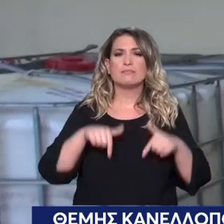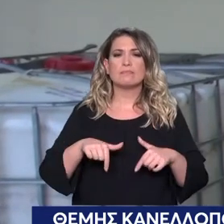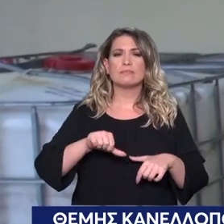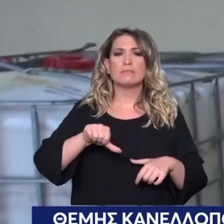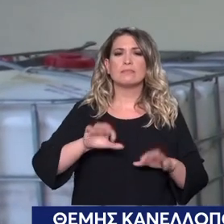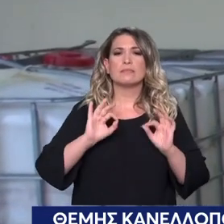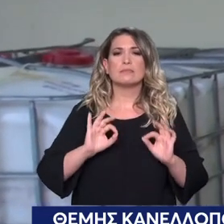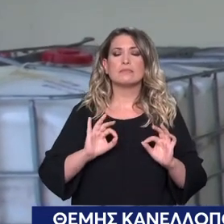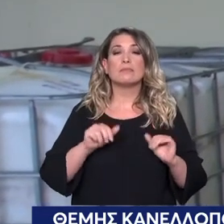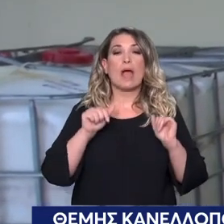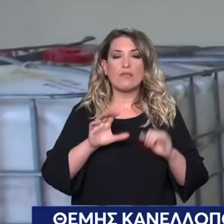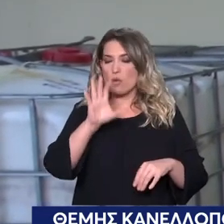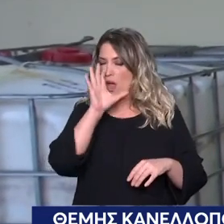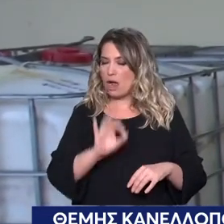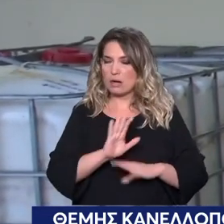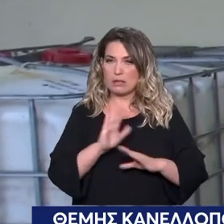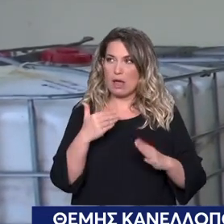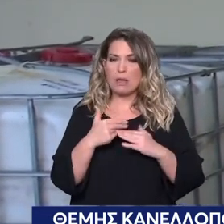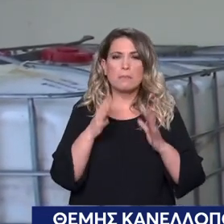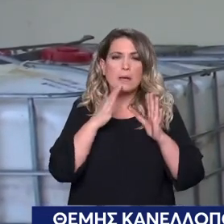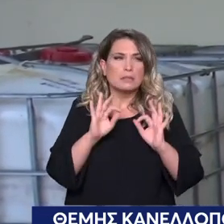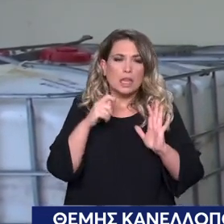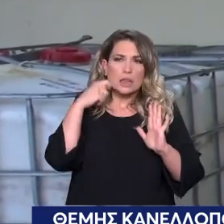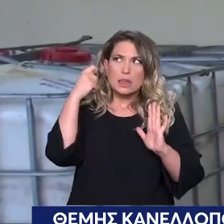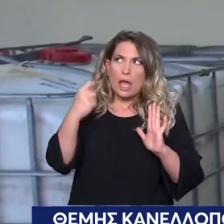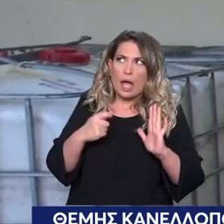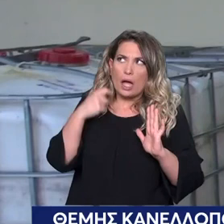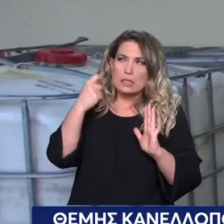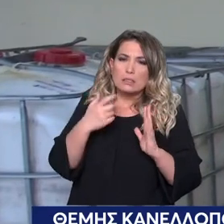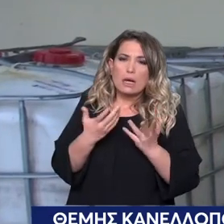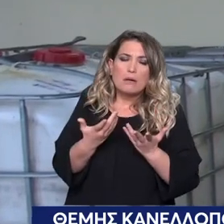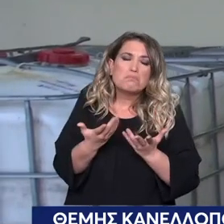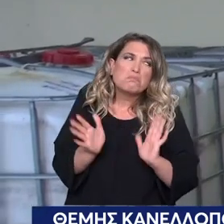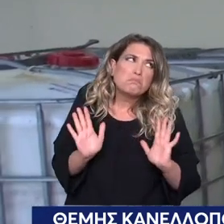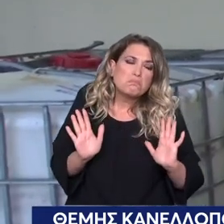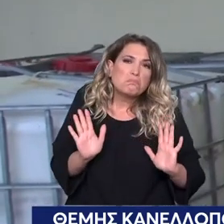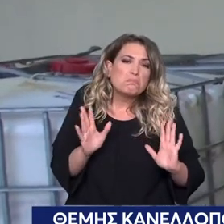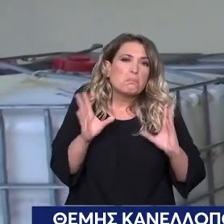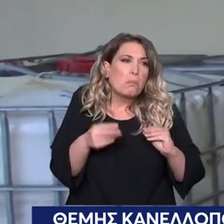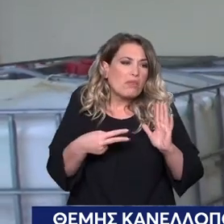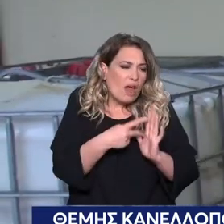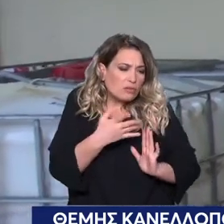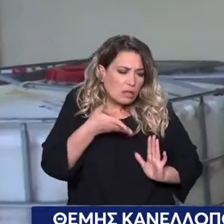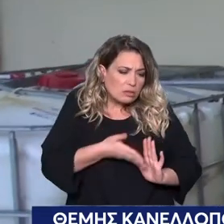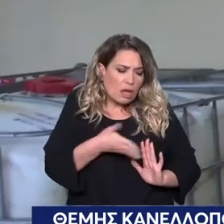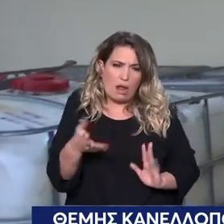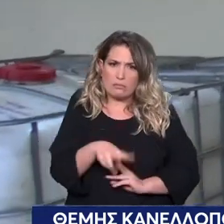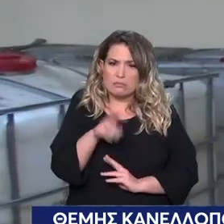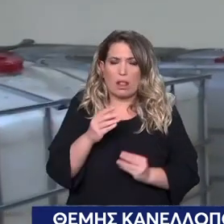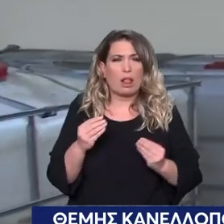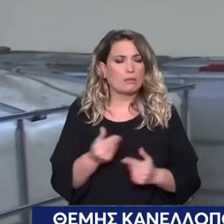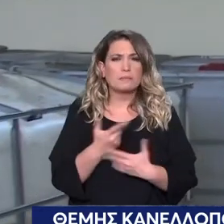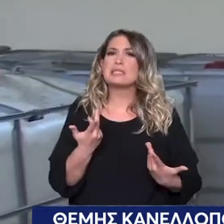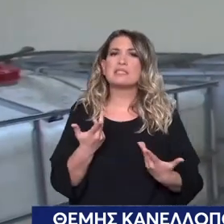πιο κινηματογραφική ληστεία σίγουρα του 2024 μέχρι τώρα. Και θα σας πω το γιατί. Έρχονται οι δράστες